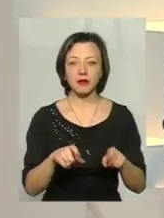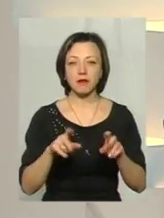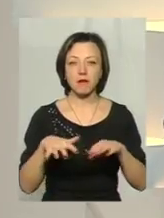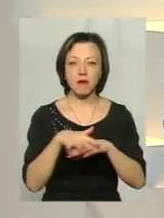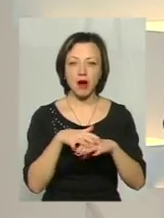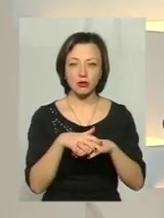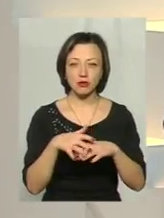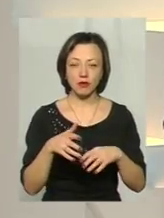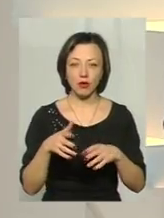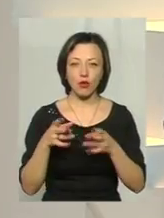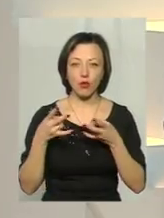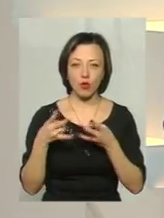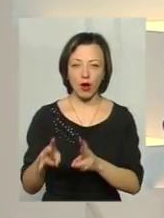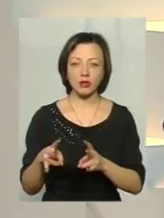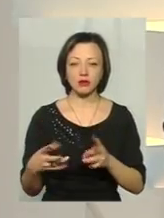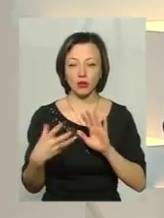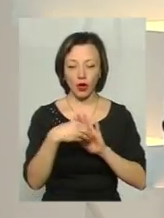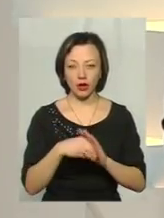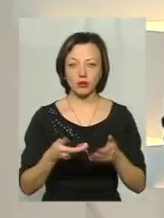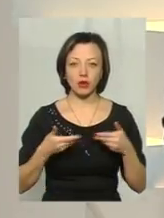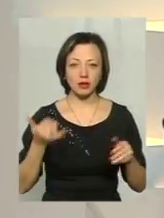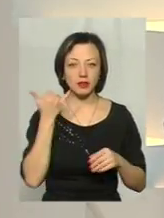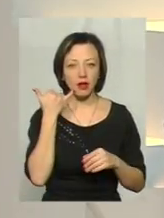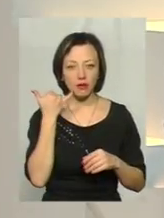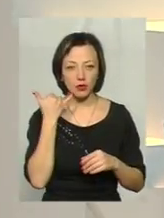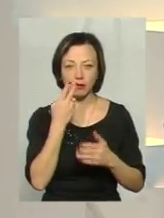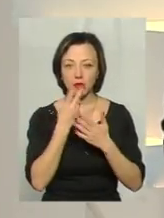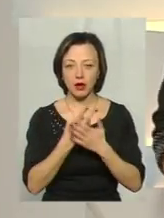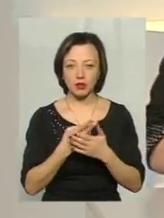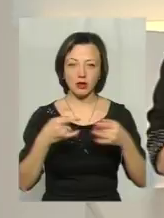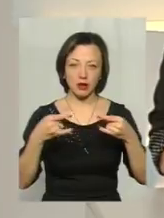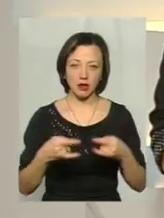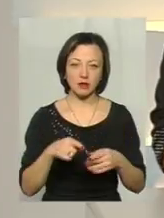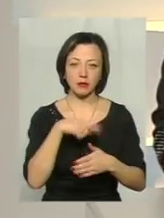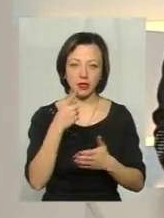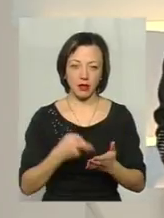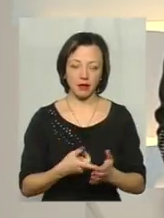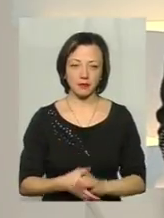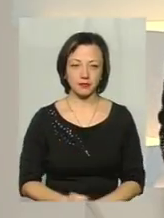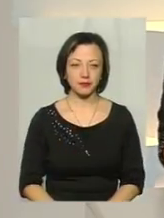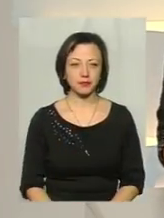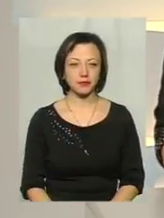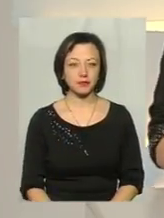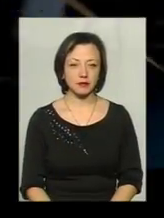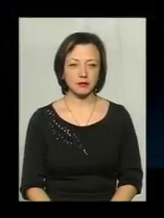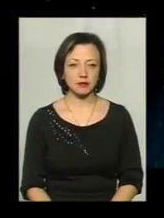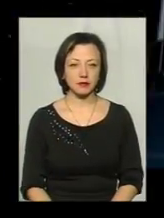масового ураження. Доєднуйтесь до нас телефонами, ви бачите їх на екранах, задавайте свої питання. Прошу